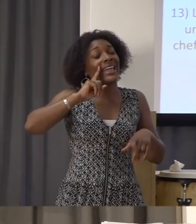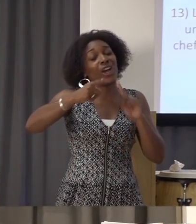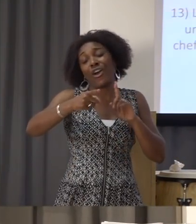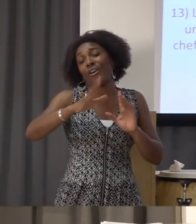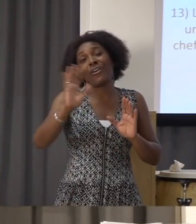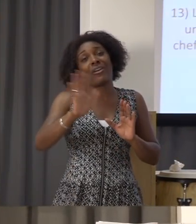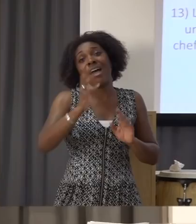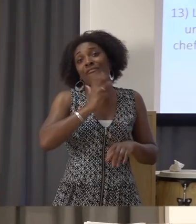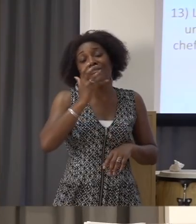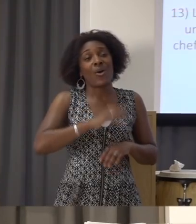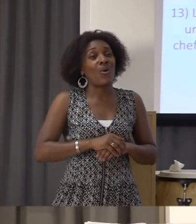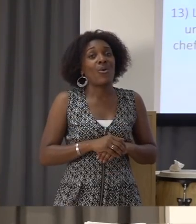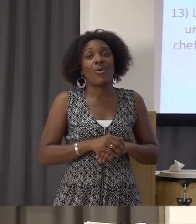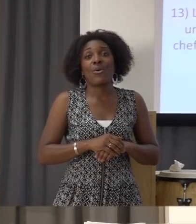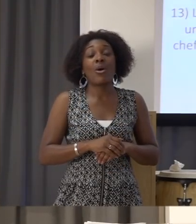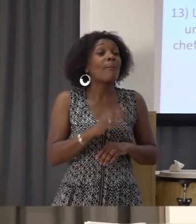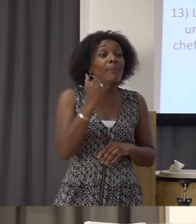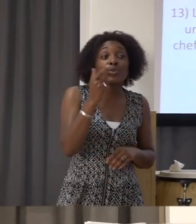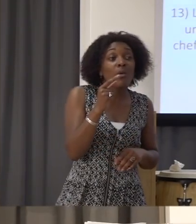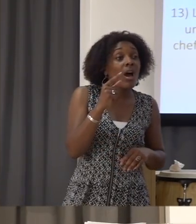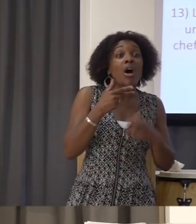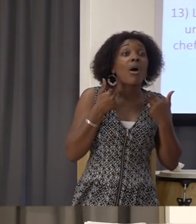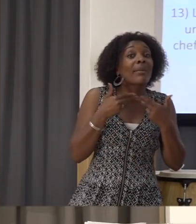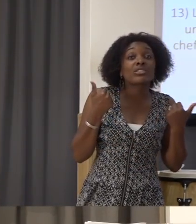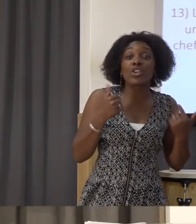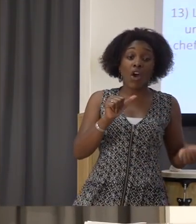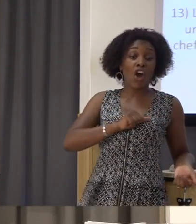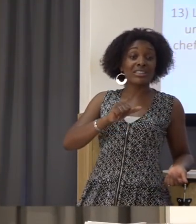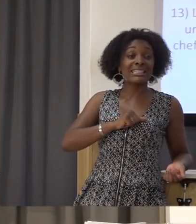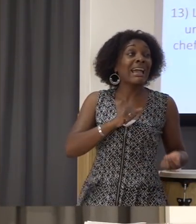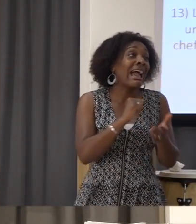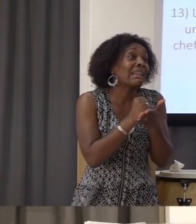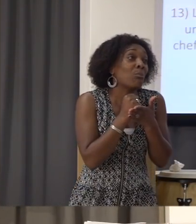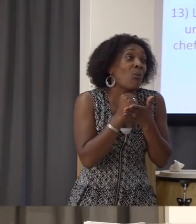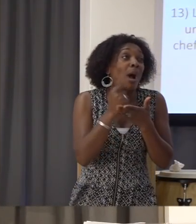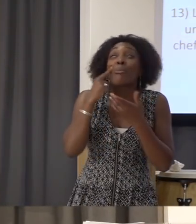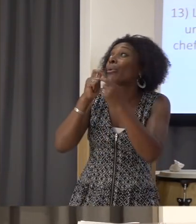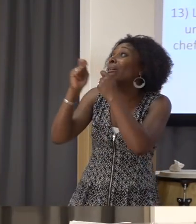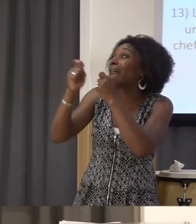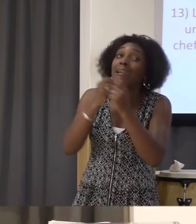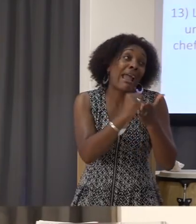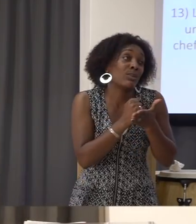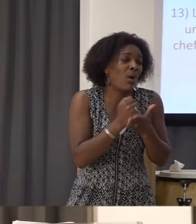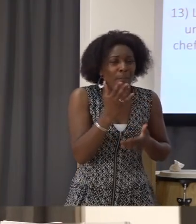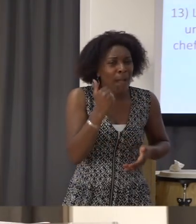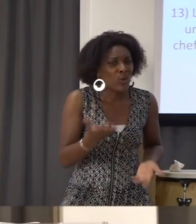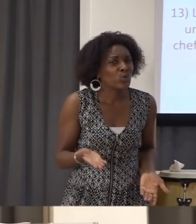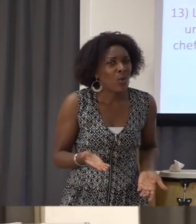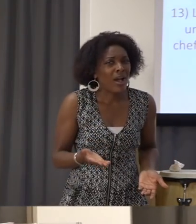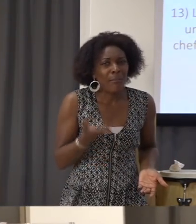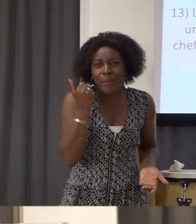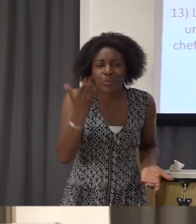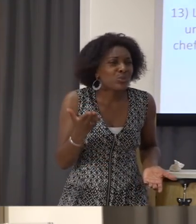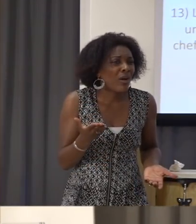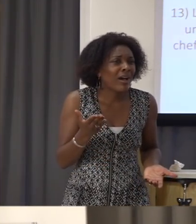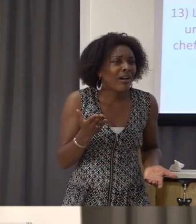Nous n'avons pas besoin d'un ancien pour s'approcher de notre Dieu. Nous n'avons pas besoin d'un pasteur pour s'approcher de notre